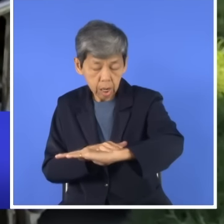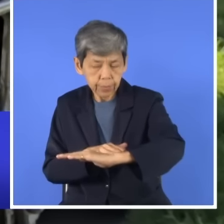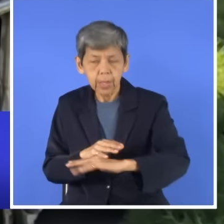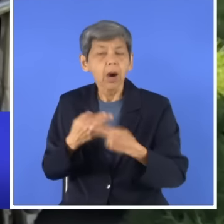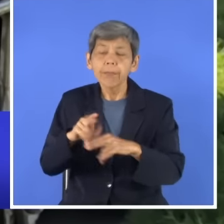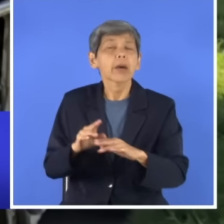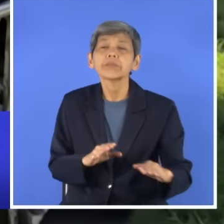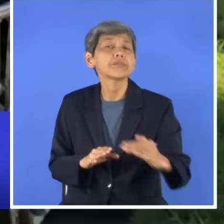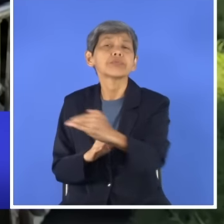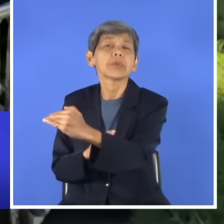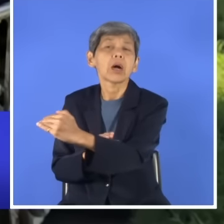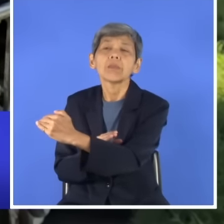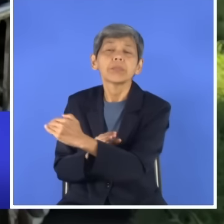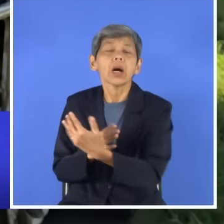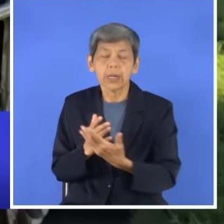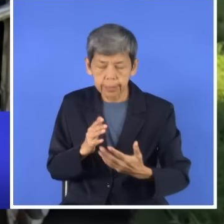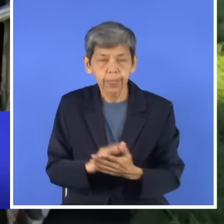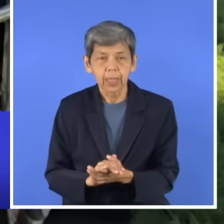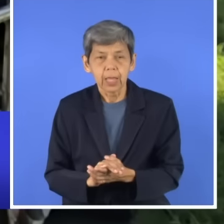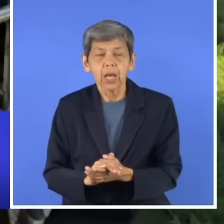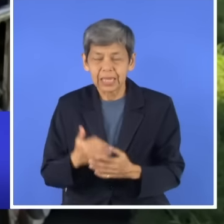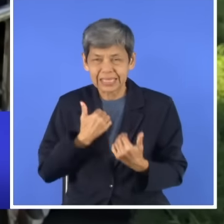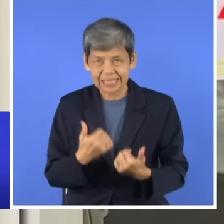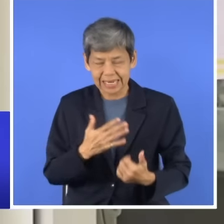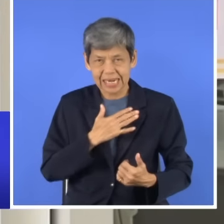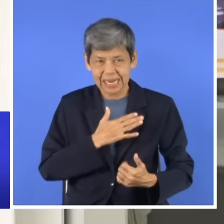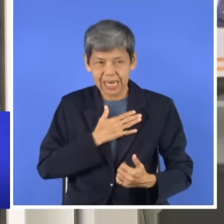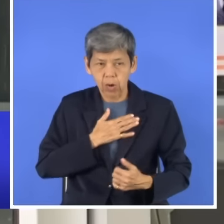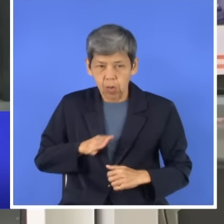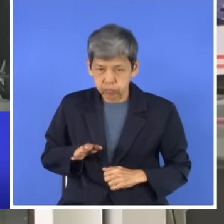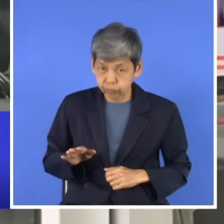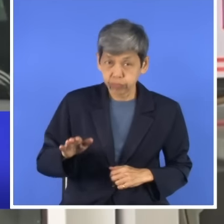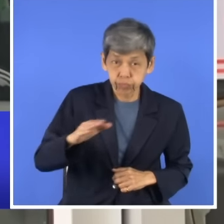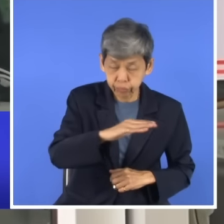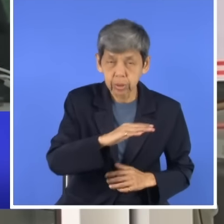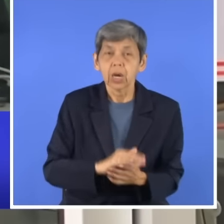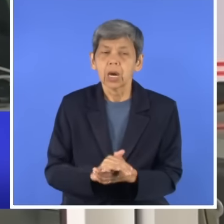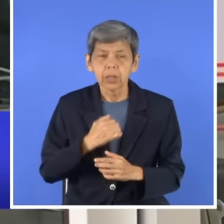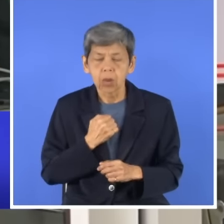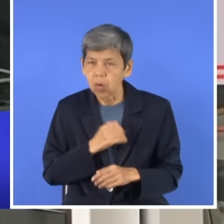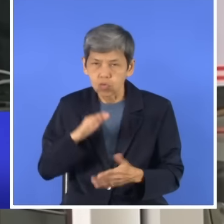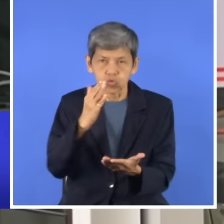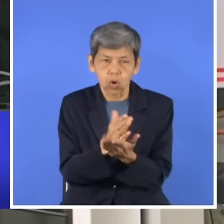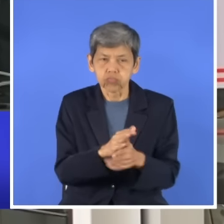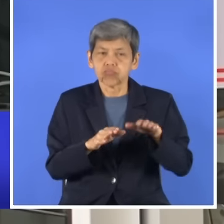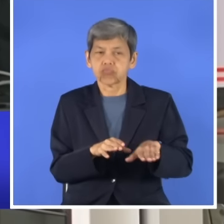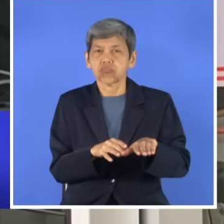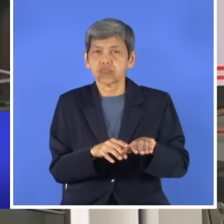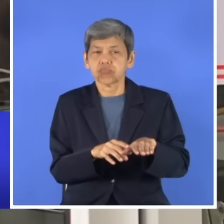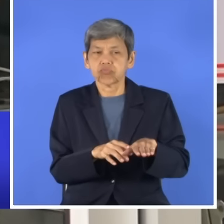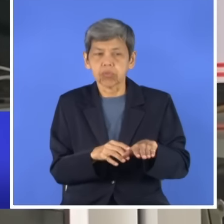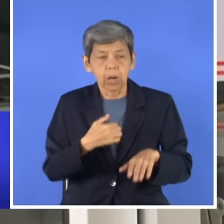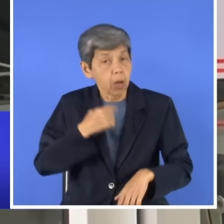ให้คู่กรณีขับแซงหน้าไปจนกระทั่งมาถึงบริเวณโค้งอำเภอปากพลีคู่กรณีจอดรถริมถนนค่ะตัวเข